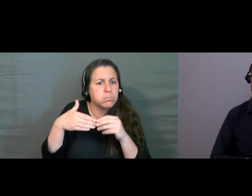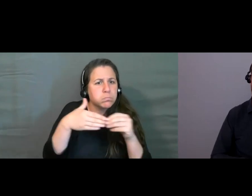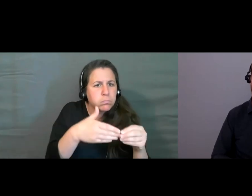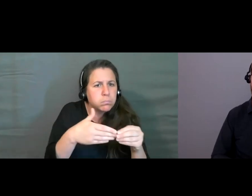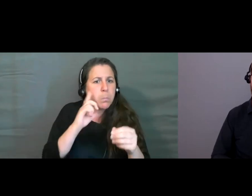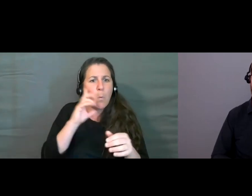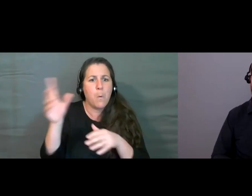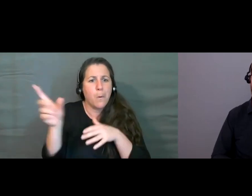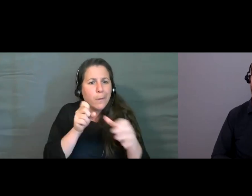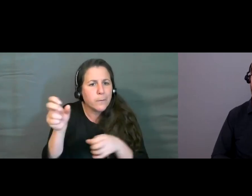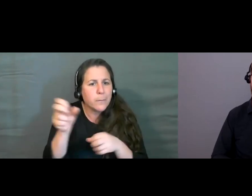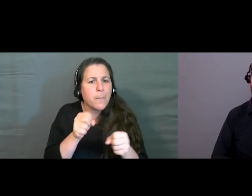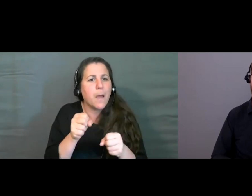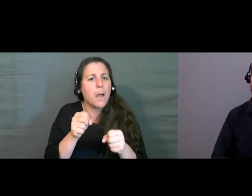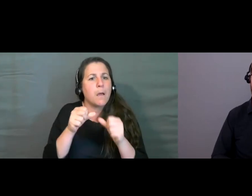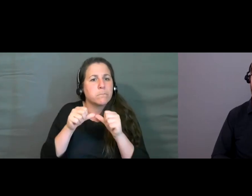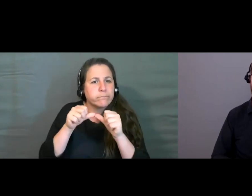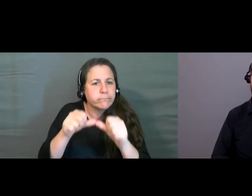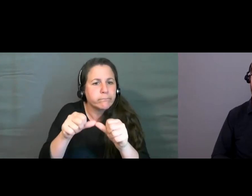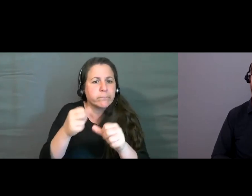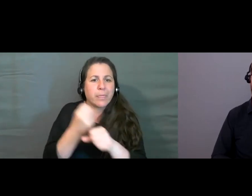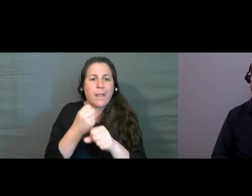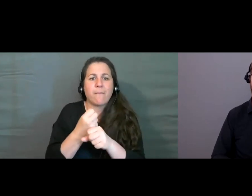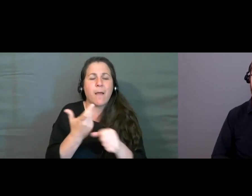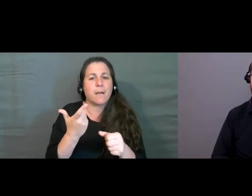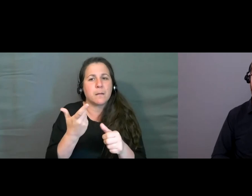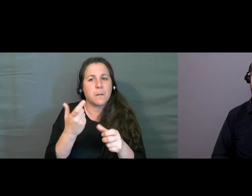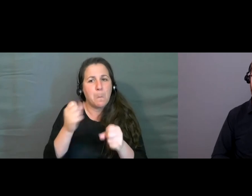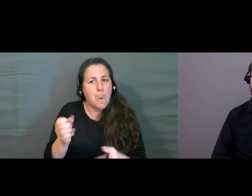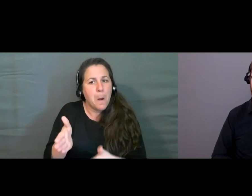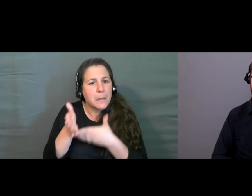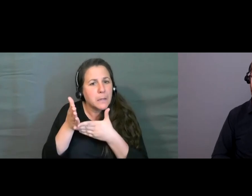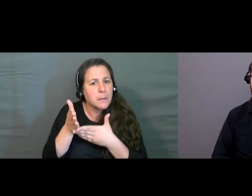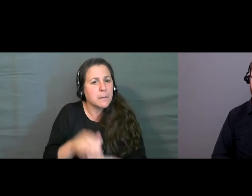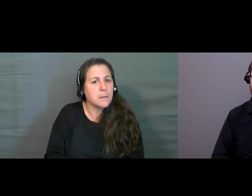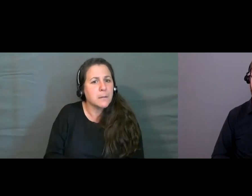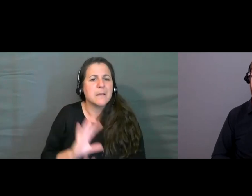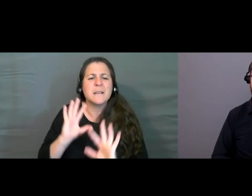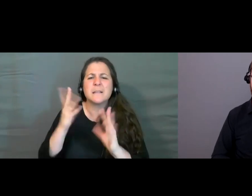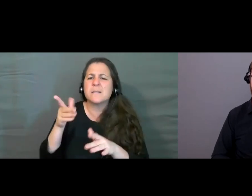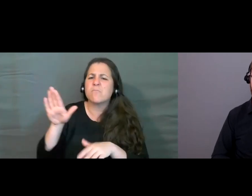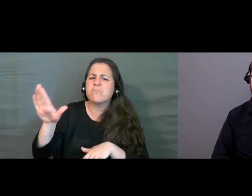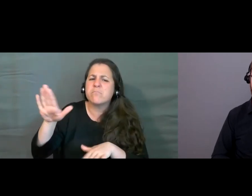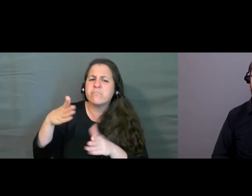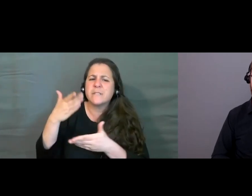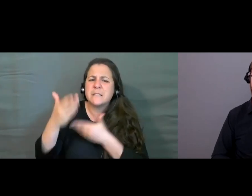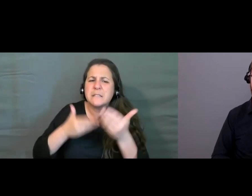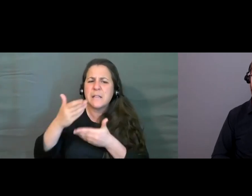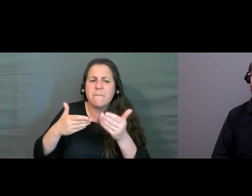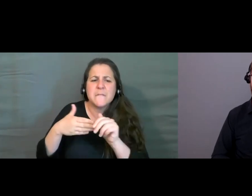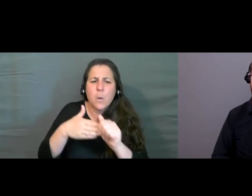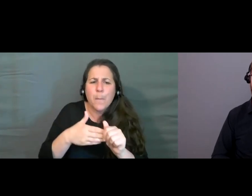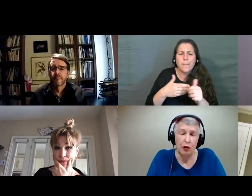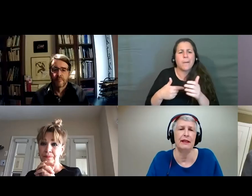aussi intégrer, maintenir en emploi, tu en as beaucoup parlé. C'est quoi les accompagnements qui sont disponibles, soutien